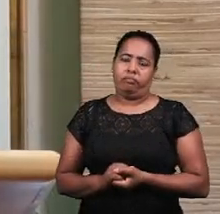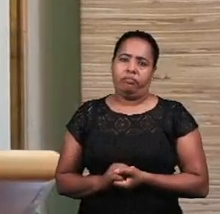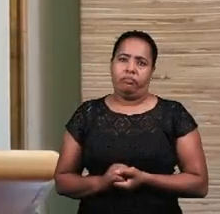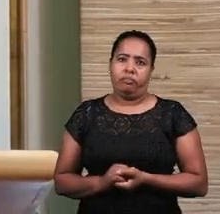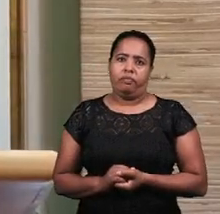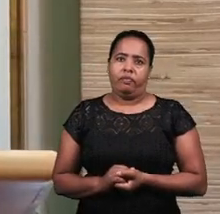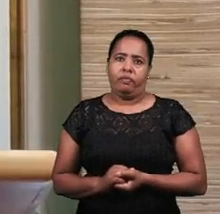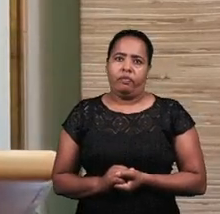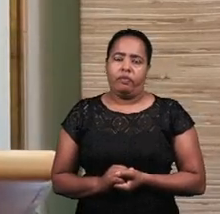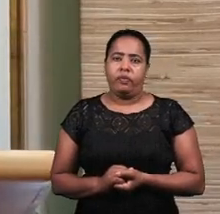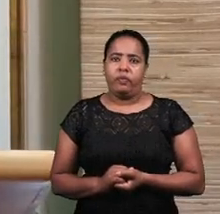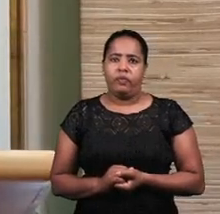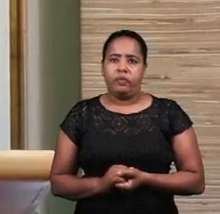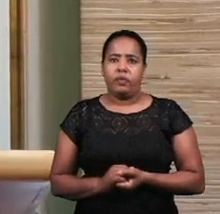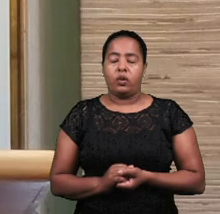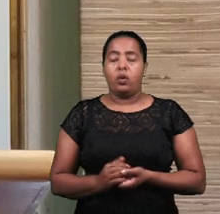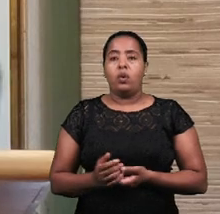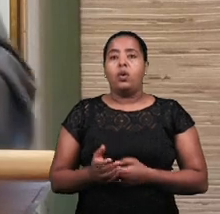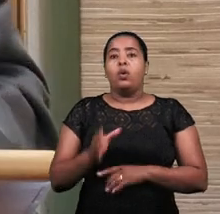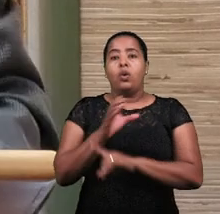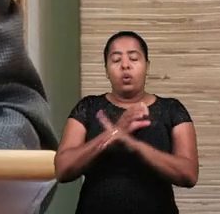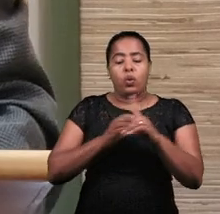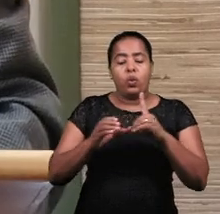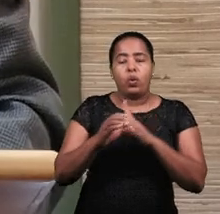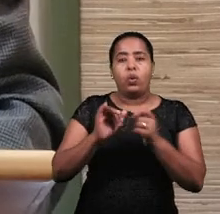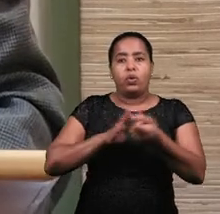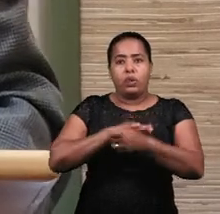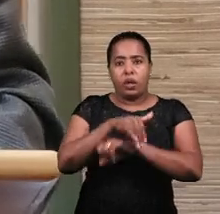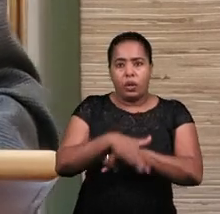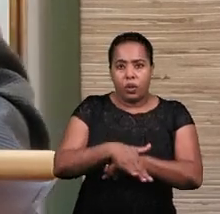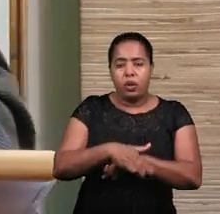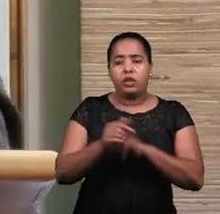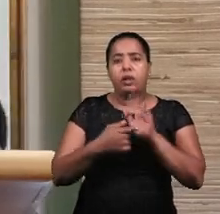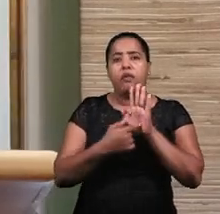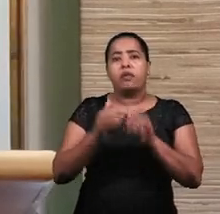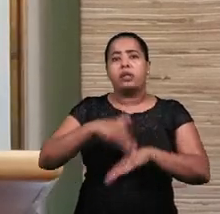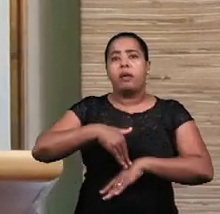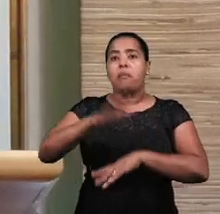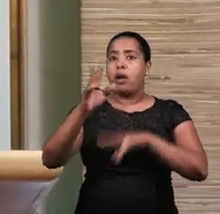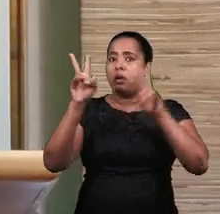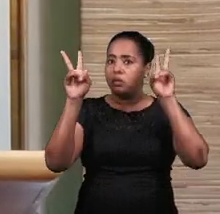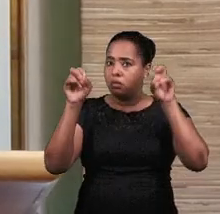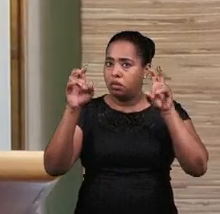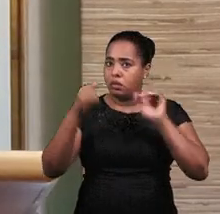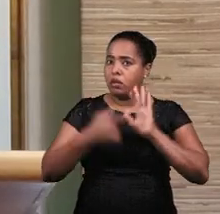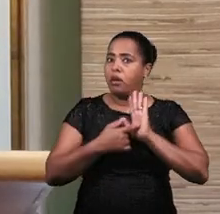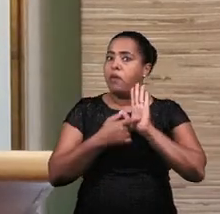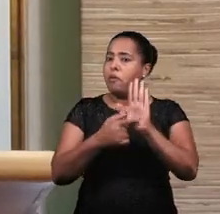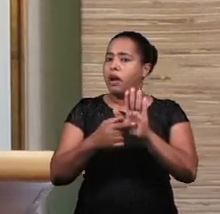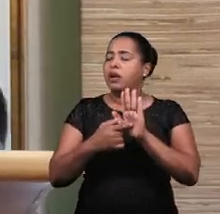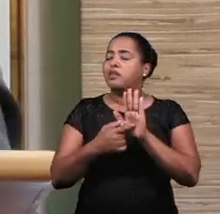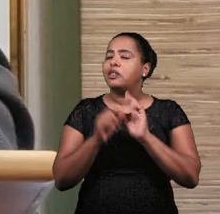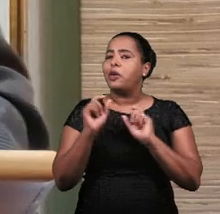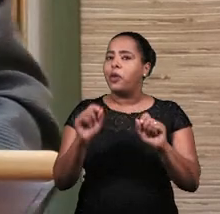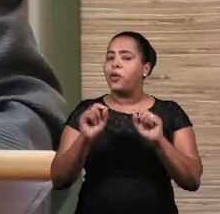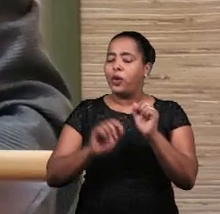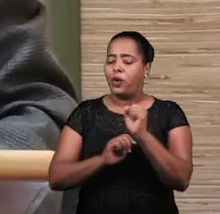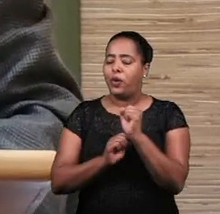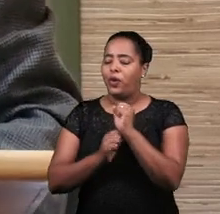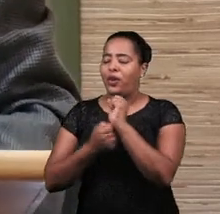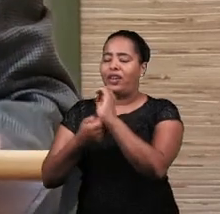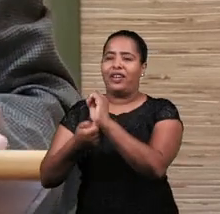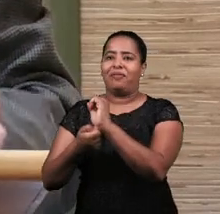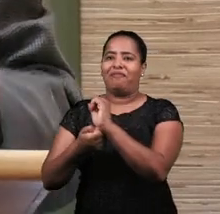7e jour, c'est le coucher du soleil. Et le soir, nous allons parler un peu plus à propos de ce sujet. Mais je veux dire une chose. Voici l'énigme. Jésus est